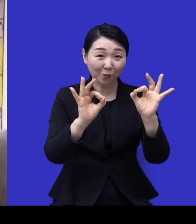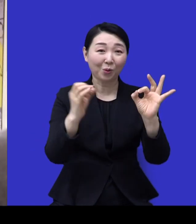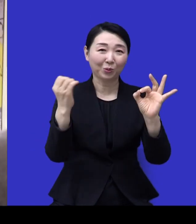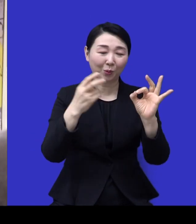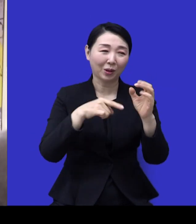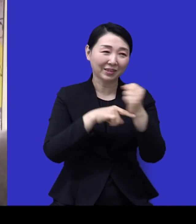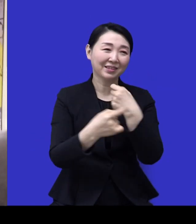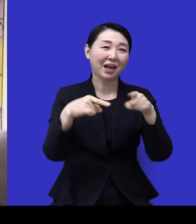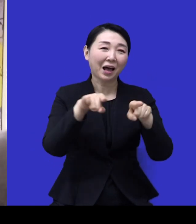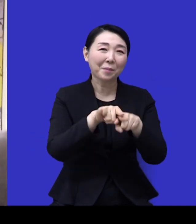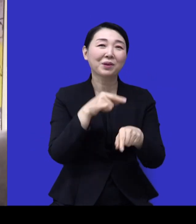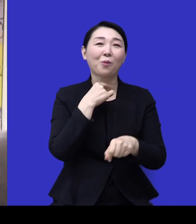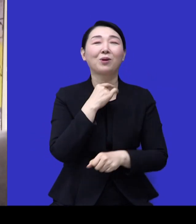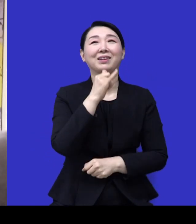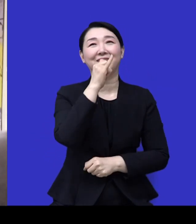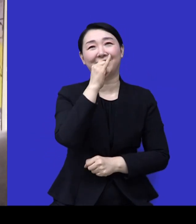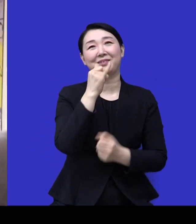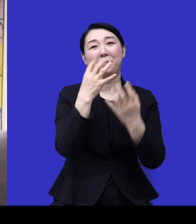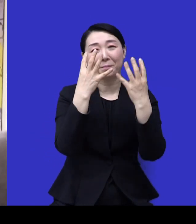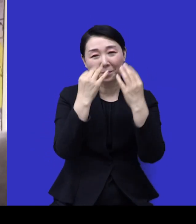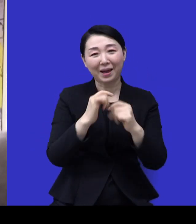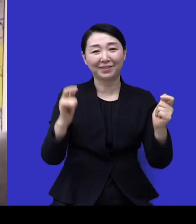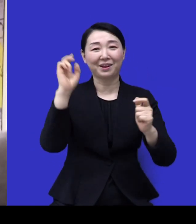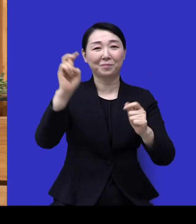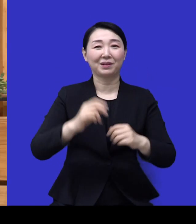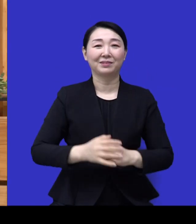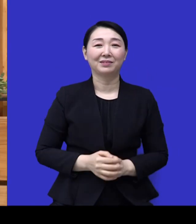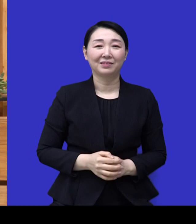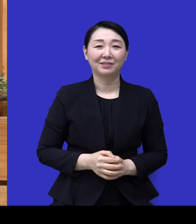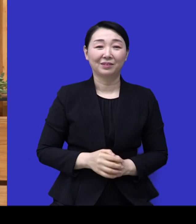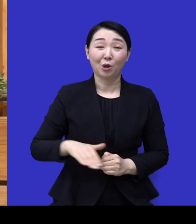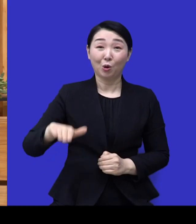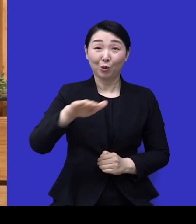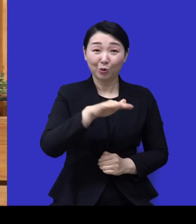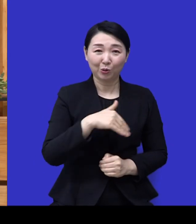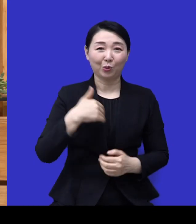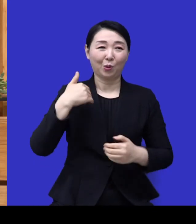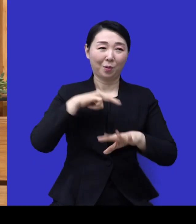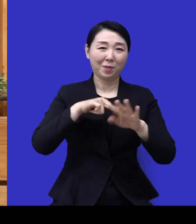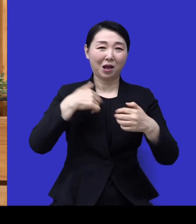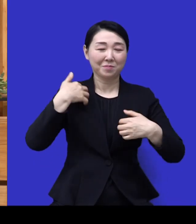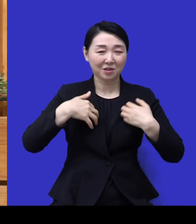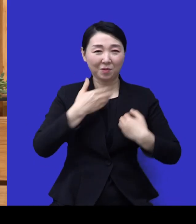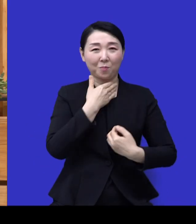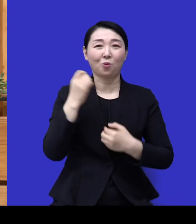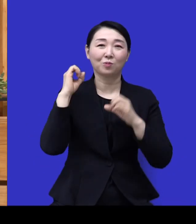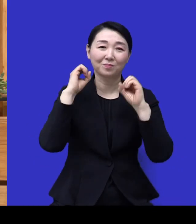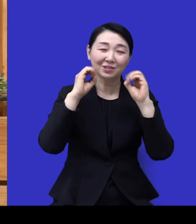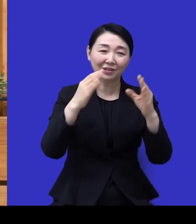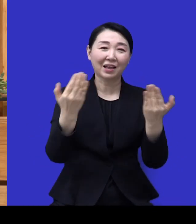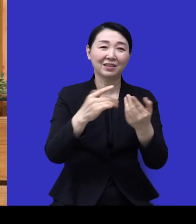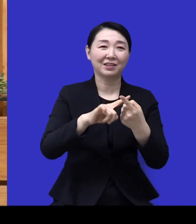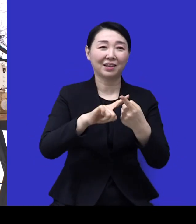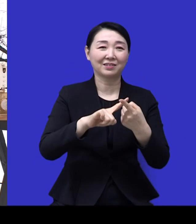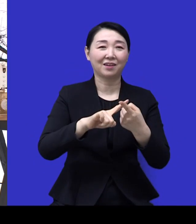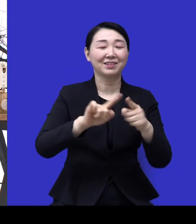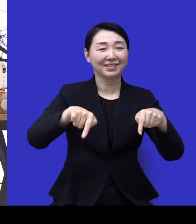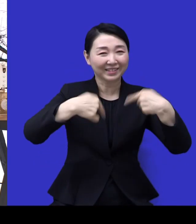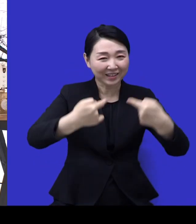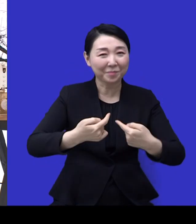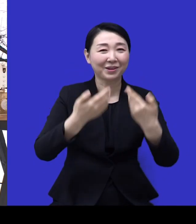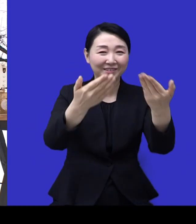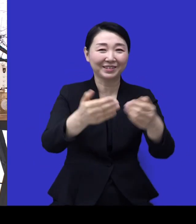뜻을 같이 하고 싶어요 하는 분들이 더 많아지지 않을까 네. 하는 생각이 들었습니다. 감사합니다. 저희도 역시 기쁜 마음으로 복음 전하는 일에 적극 참여하도록